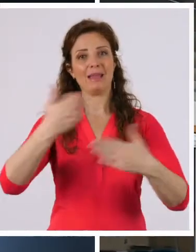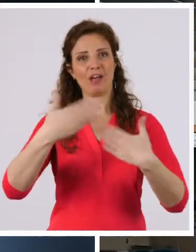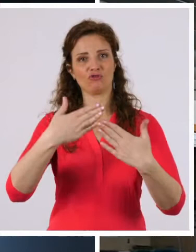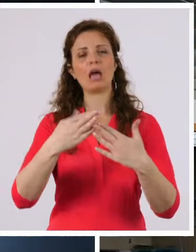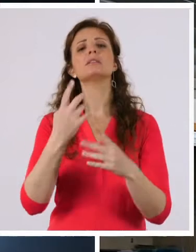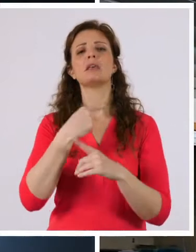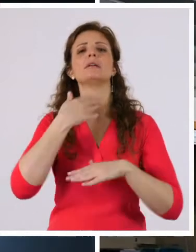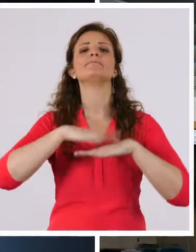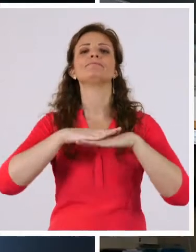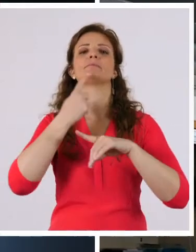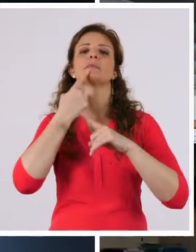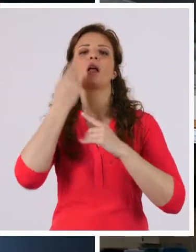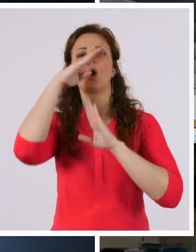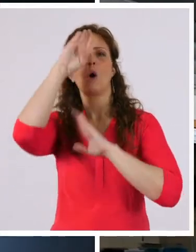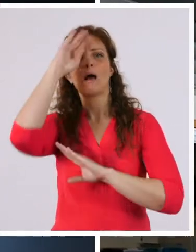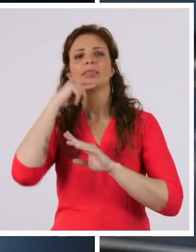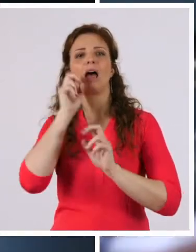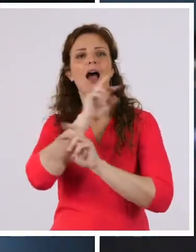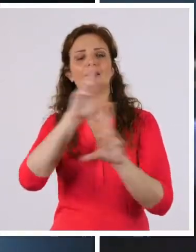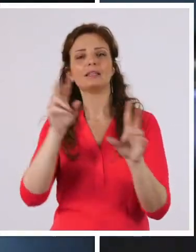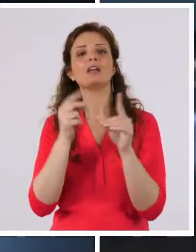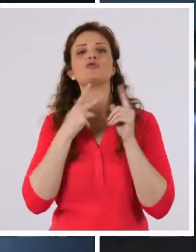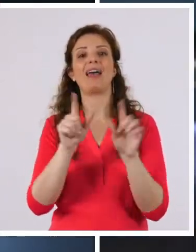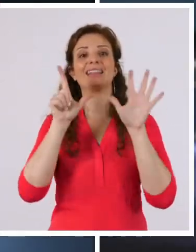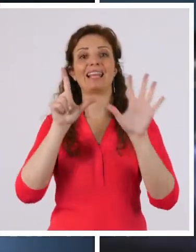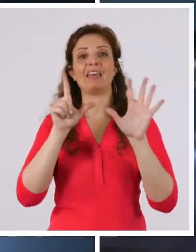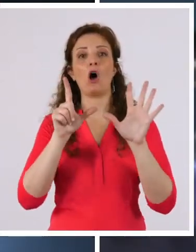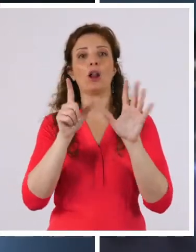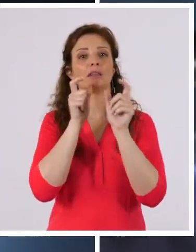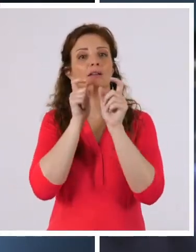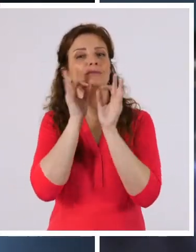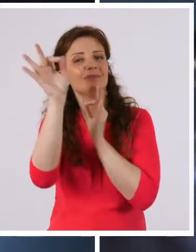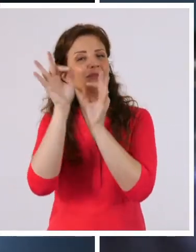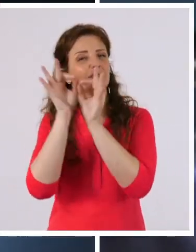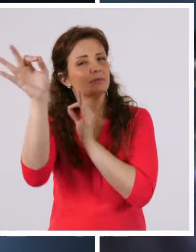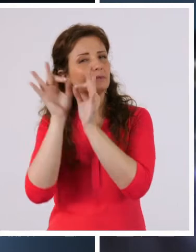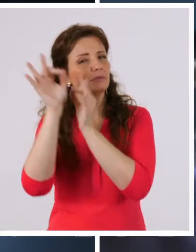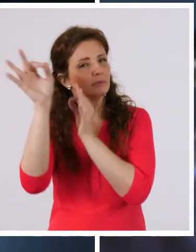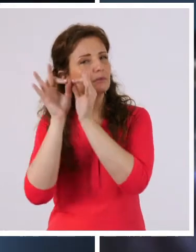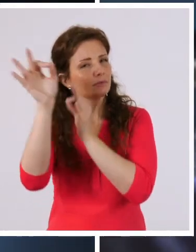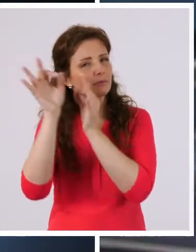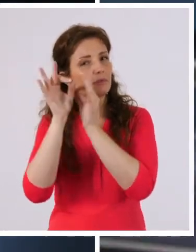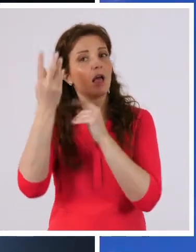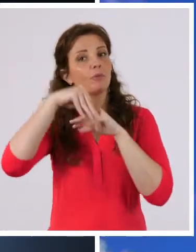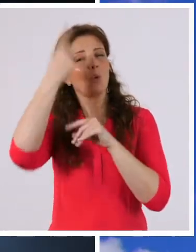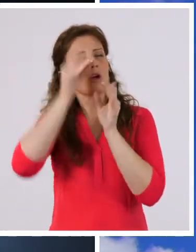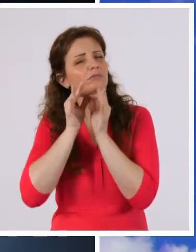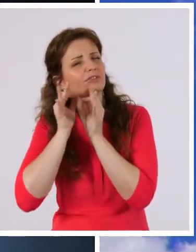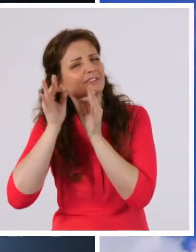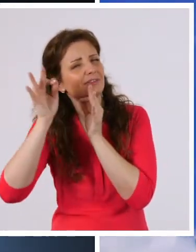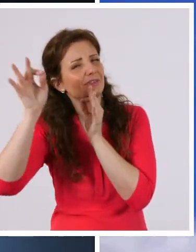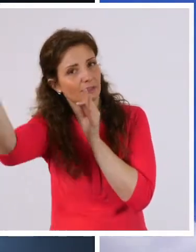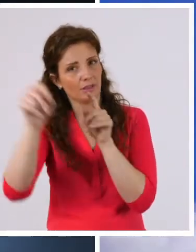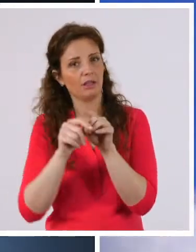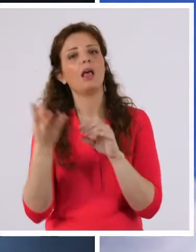del comandante, attraverso l'emissione di 7 o più suoni brevi, seguiti da uno lungo, emessi